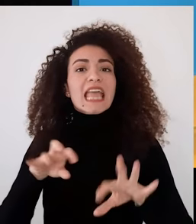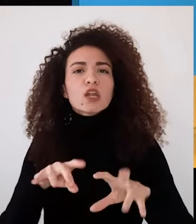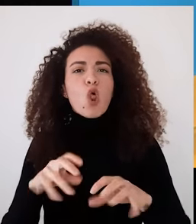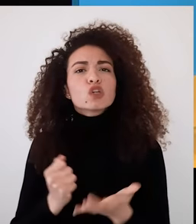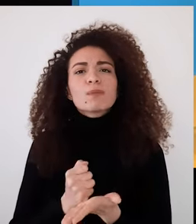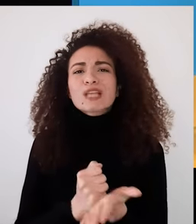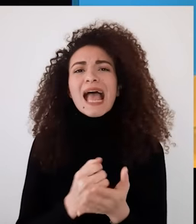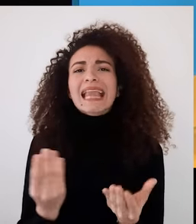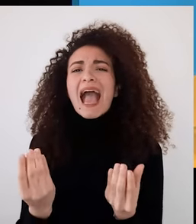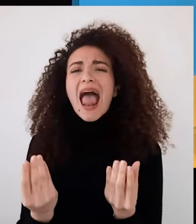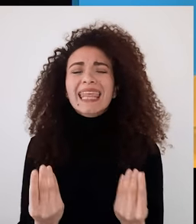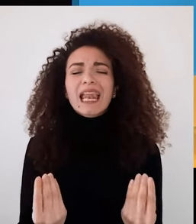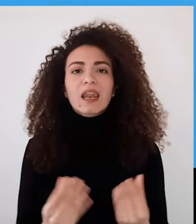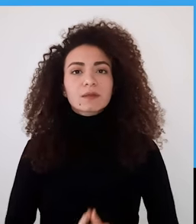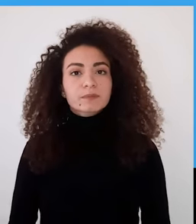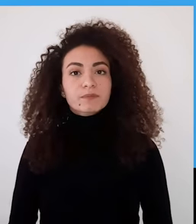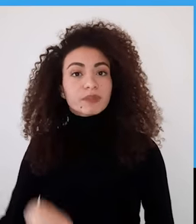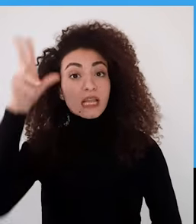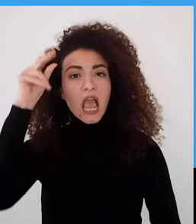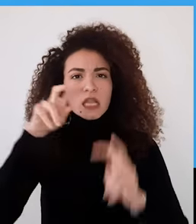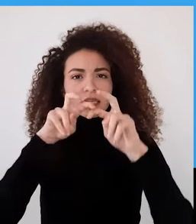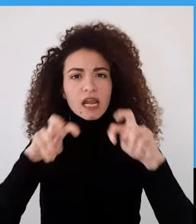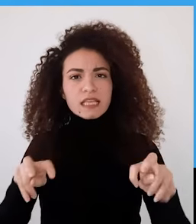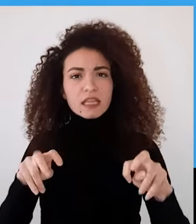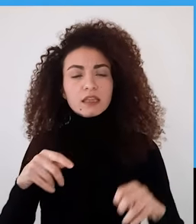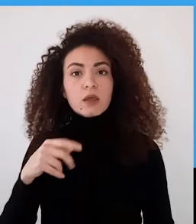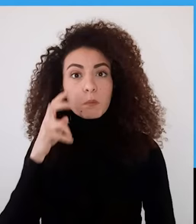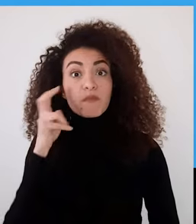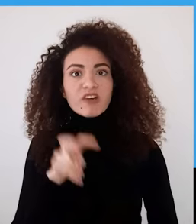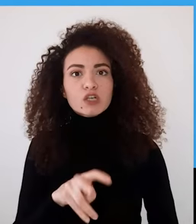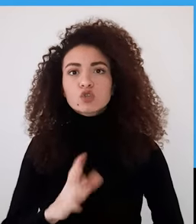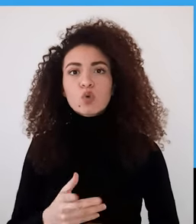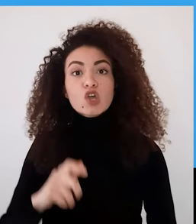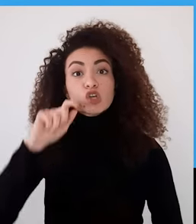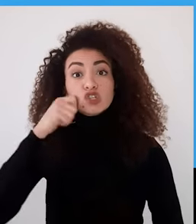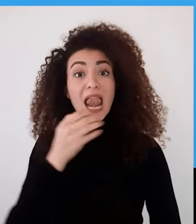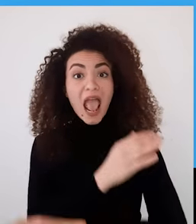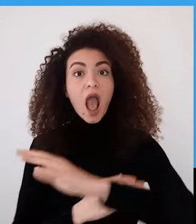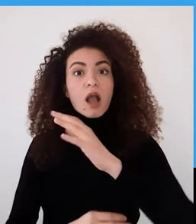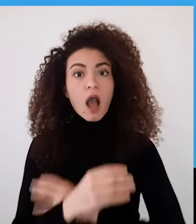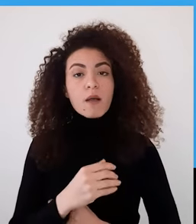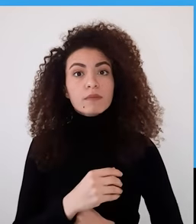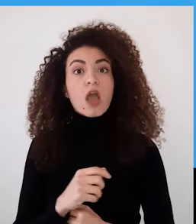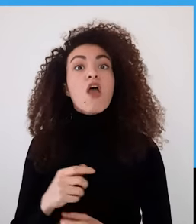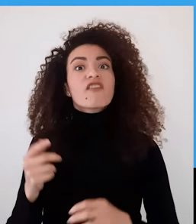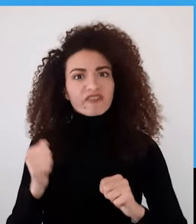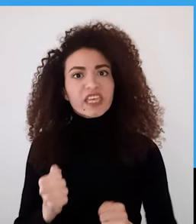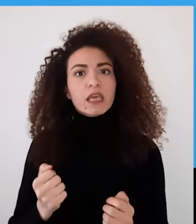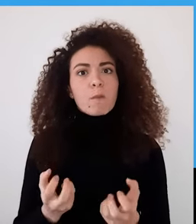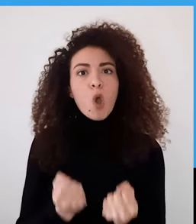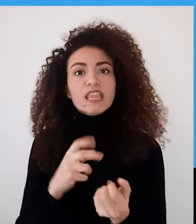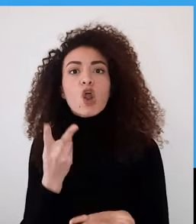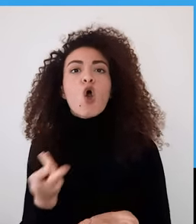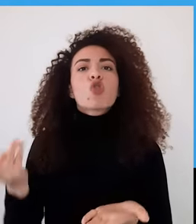المكيفة والتكنولوجيا المساندة. وتظهر الدراسات أنه مقارنة مع رجال ذوي الإعاقة، صعوبة الوصول